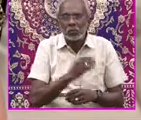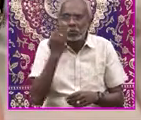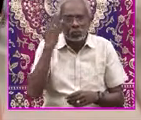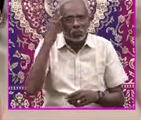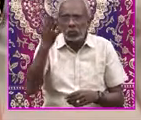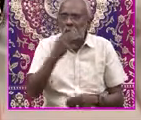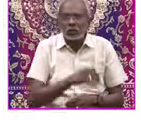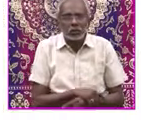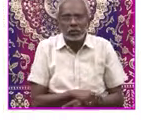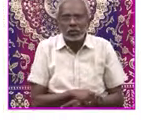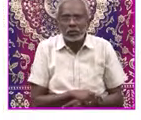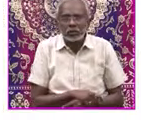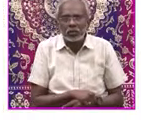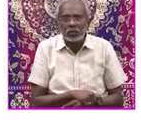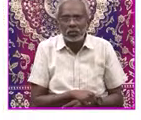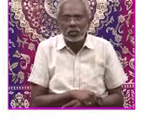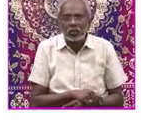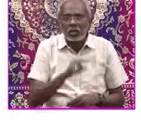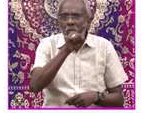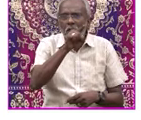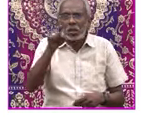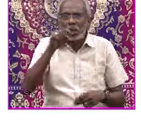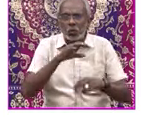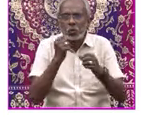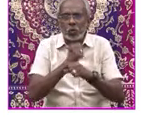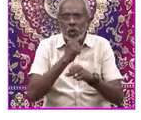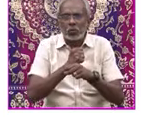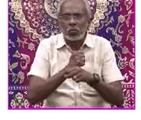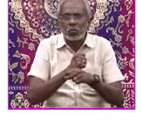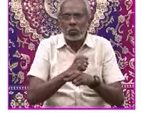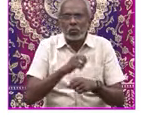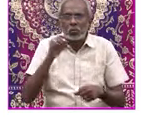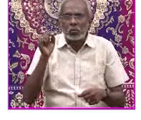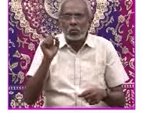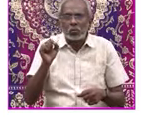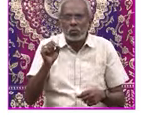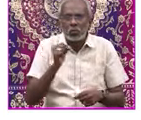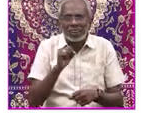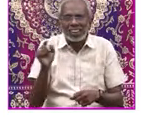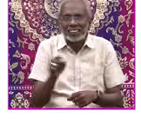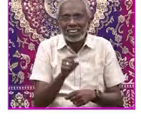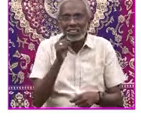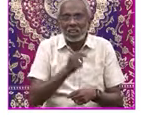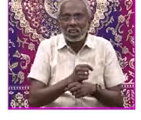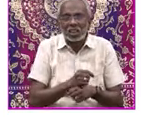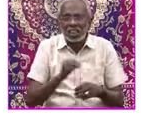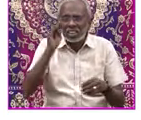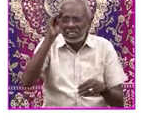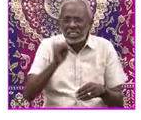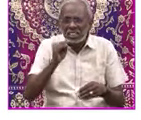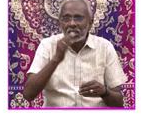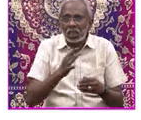தெரிந்து கொள்ளலாம். கலிங்கத்து பரணி என்றால் இந்த நூல் வந்து பரணி வகையை சார்ந்த